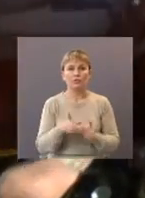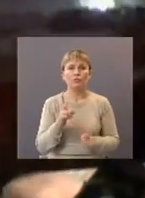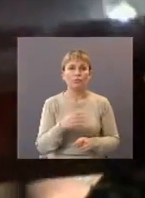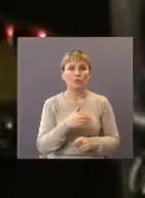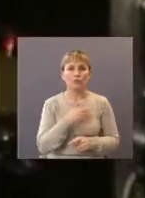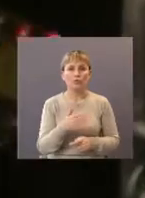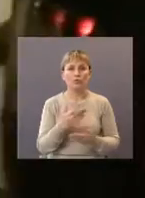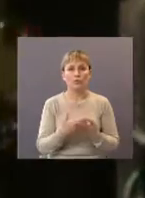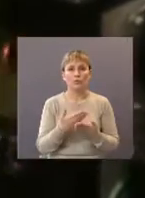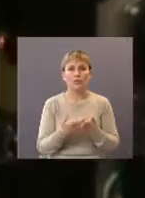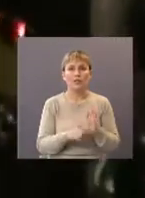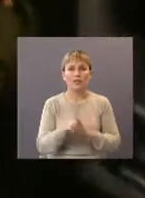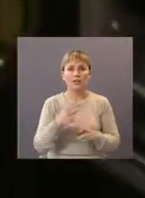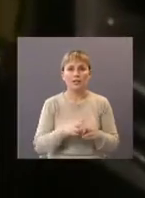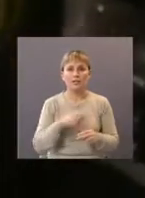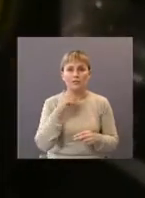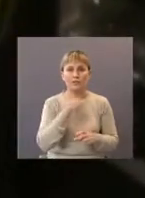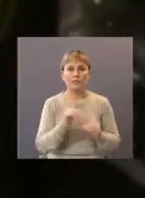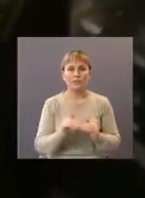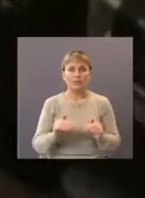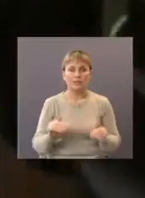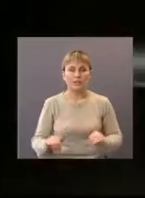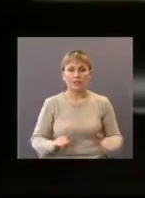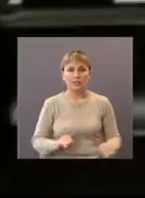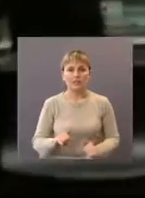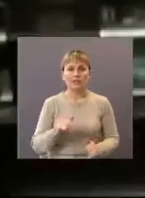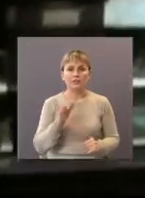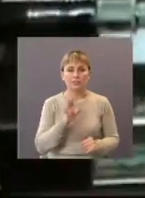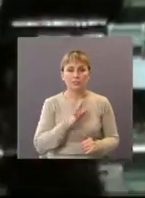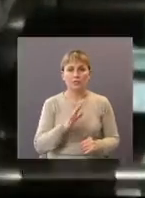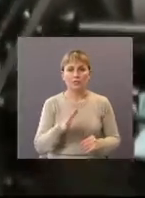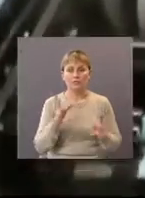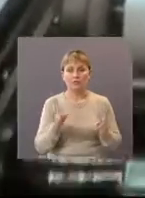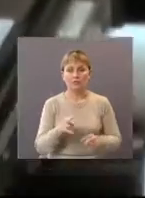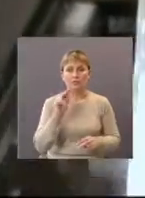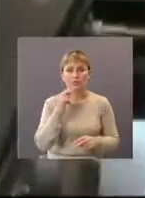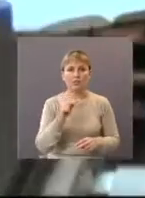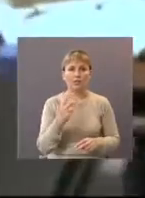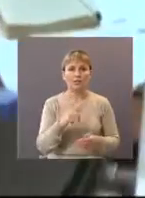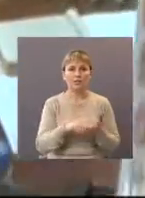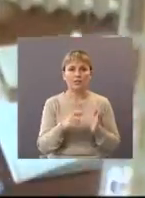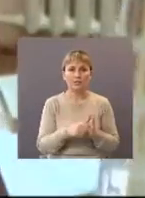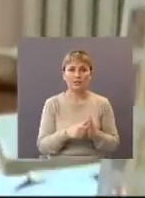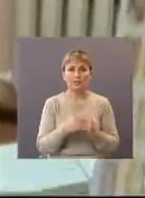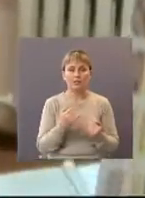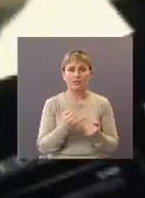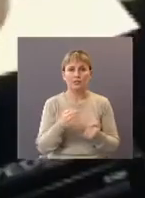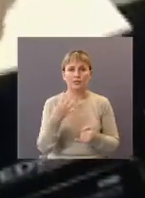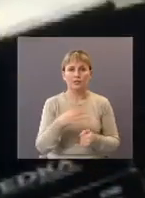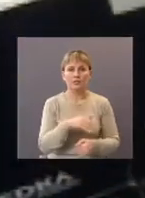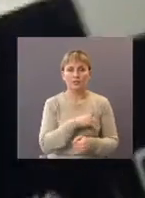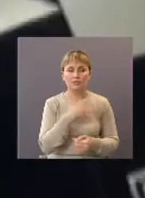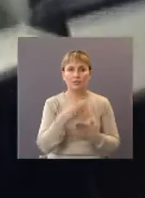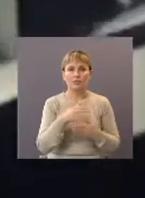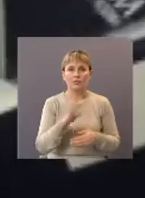угодно. К примеру, в начале этого года детские шалости едва не привели к трагедии в Шымкенте. Третьеклассник угостил 40-градусный своего